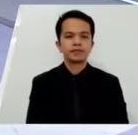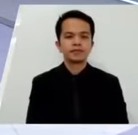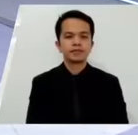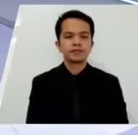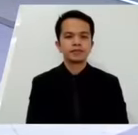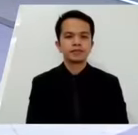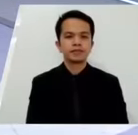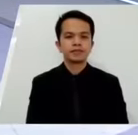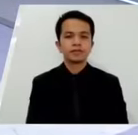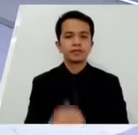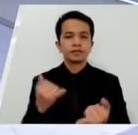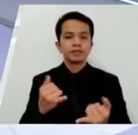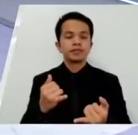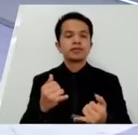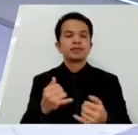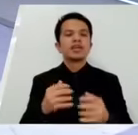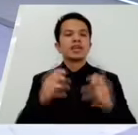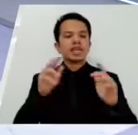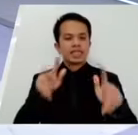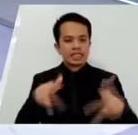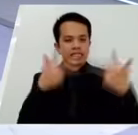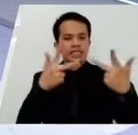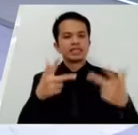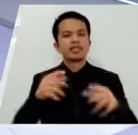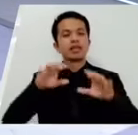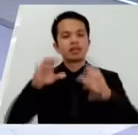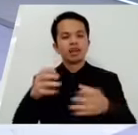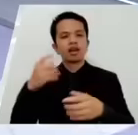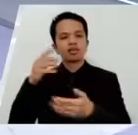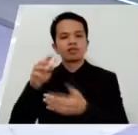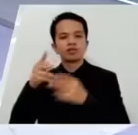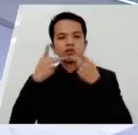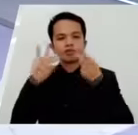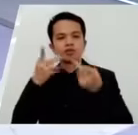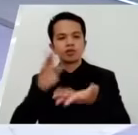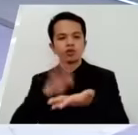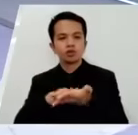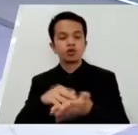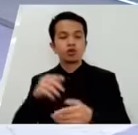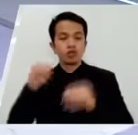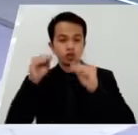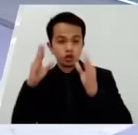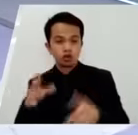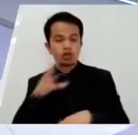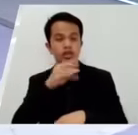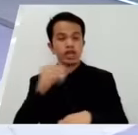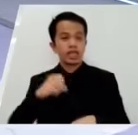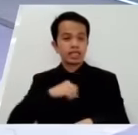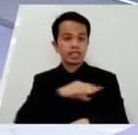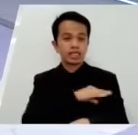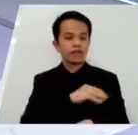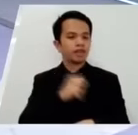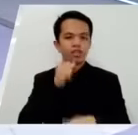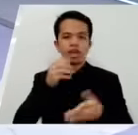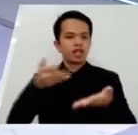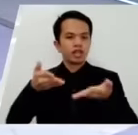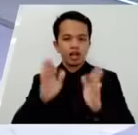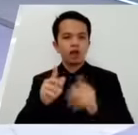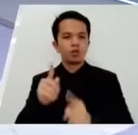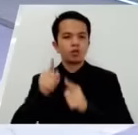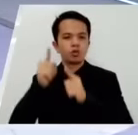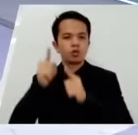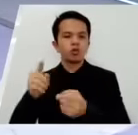Magiging online muna ang klase sa mga pampublikong paaralan. Pati mga guro at non-teaching personnel, hindi na rin muna required na magpunta sa